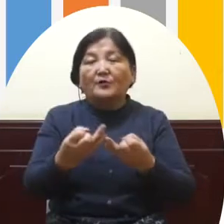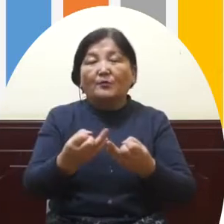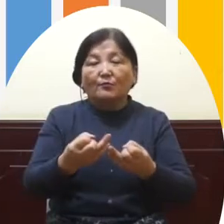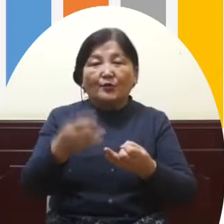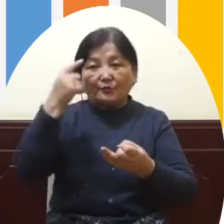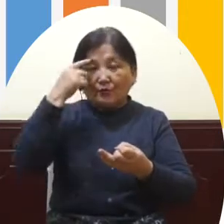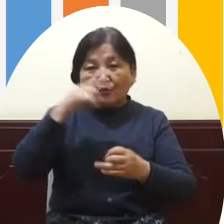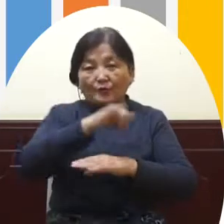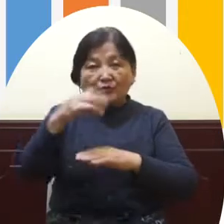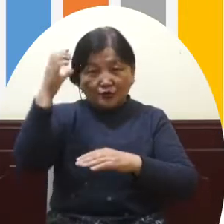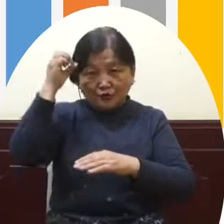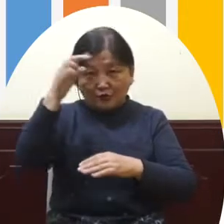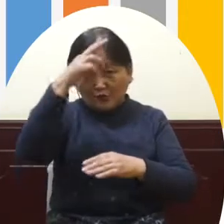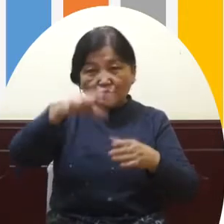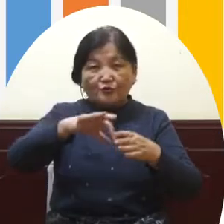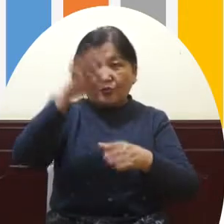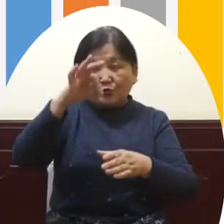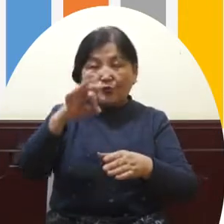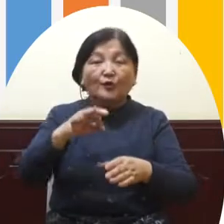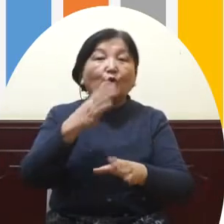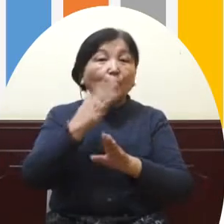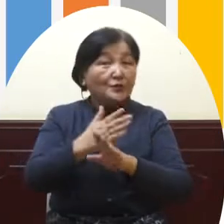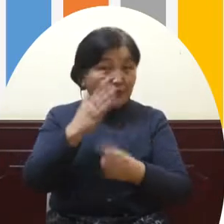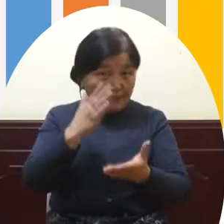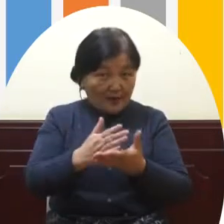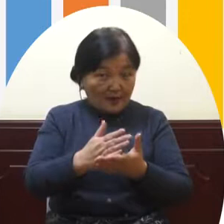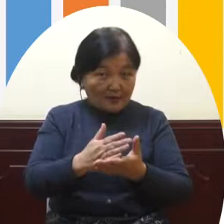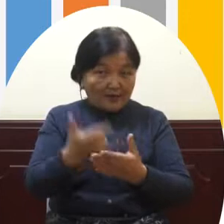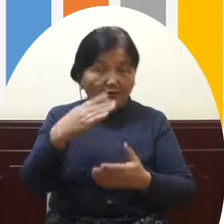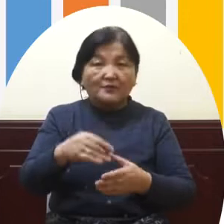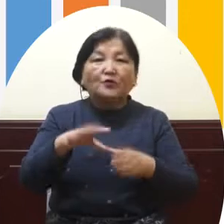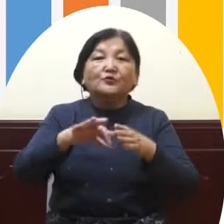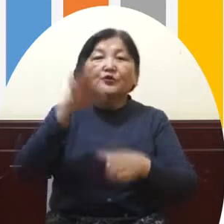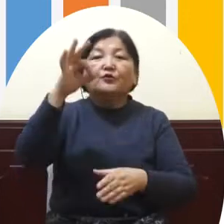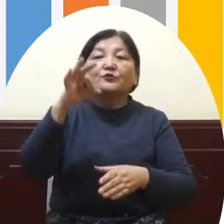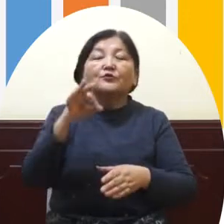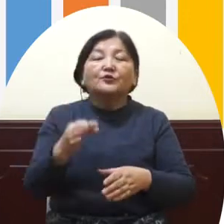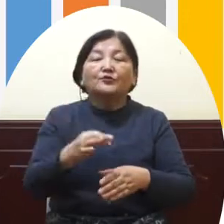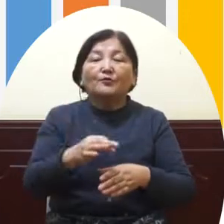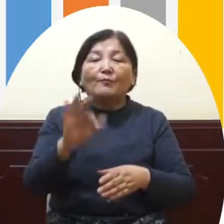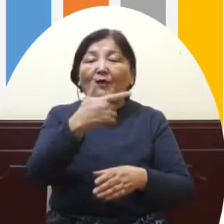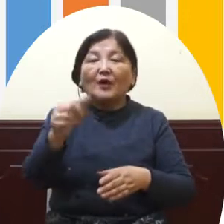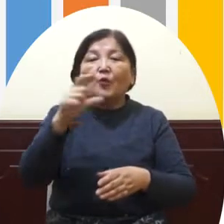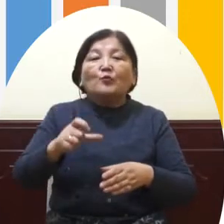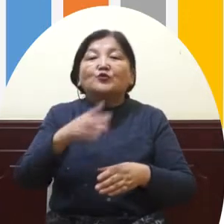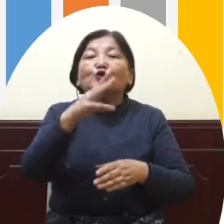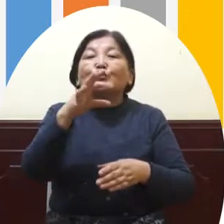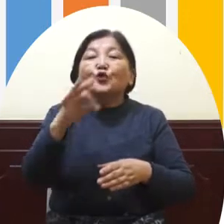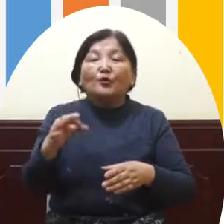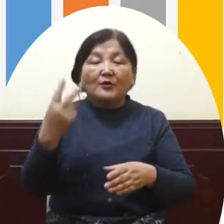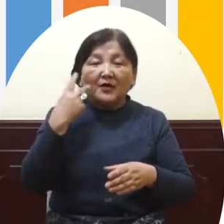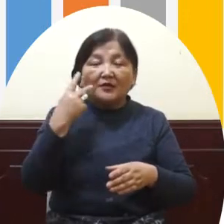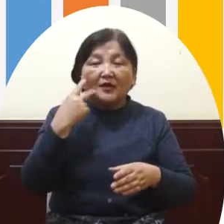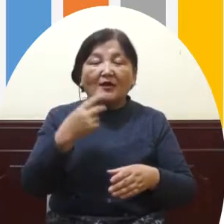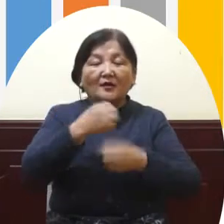явуулжээ. Энэ хугацаанд сонгогчдын оролцоо тогтмол буурч ирсэн